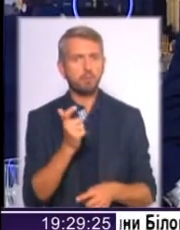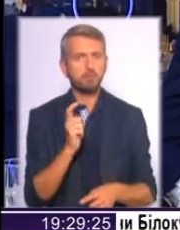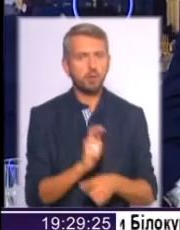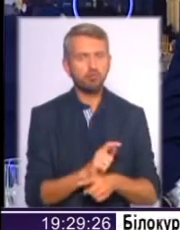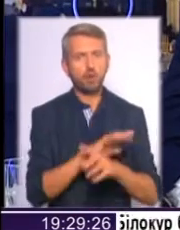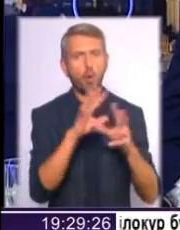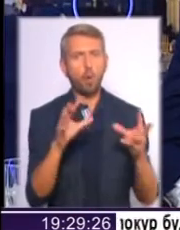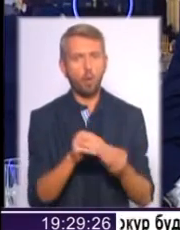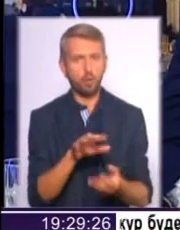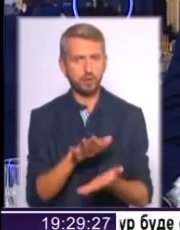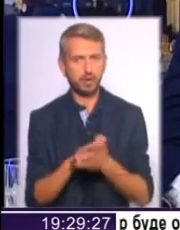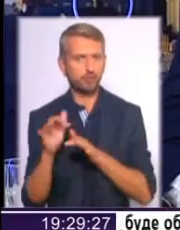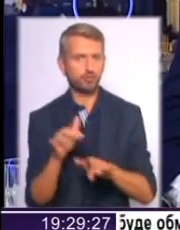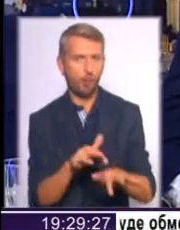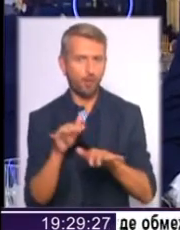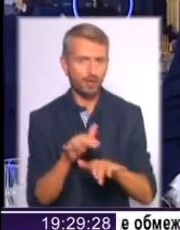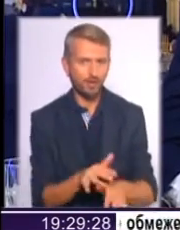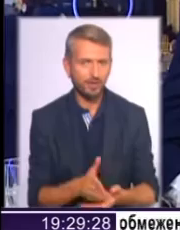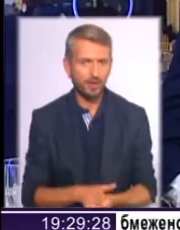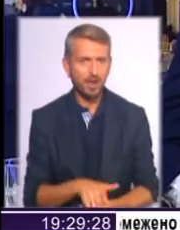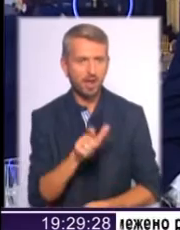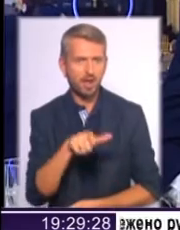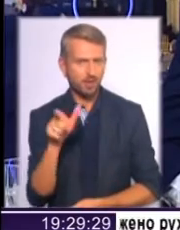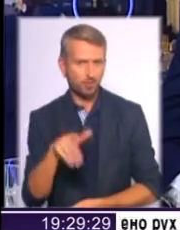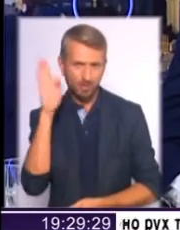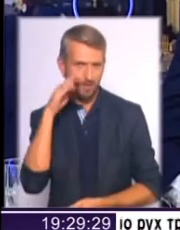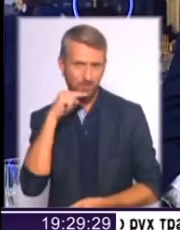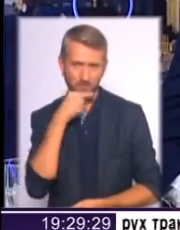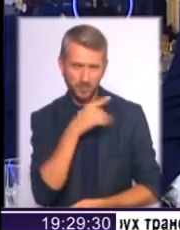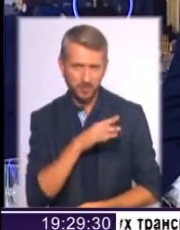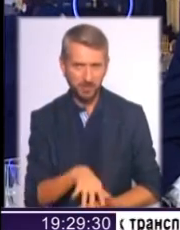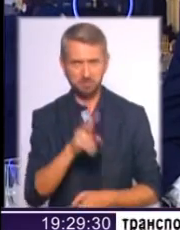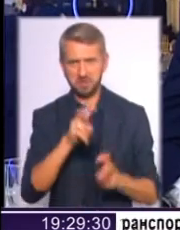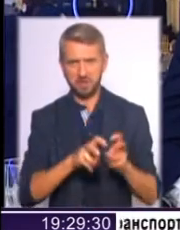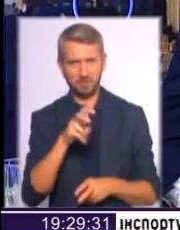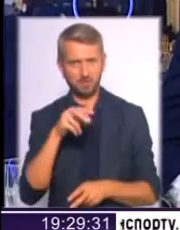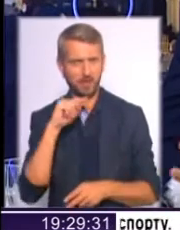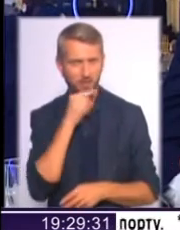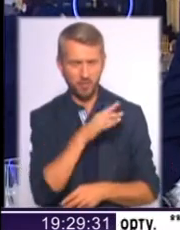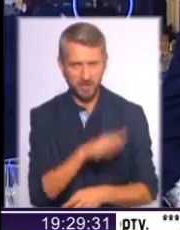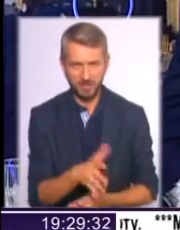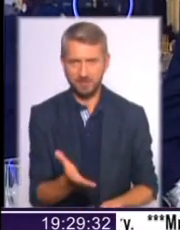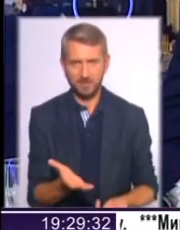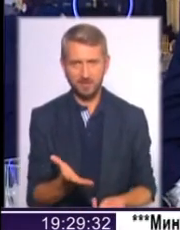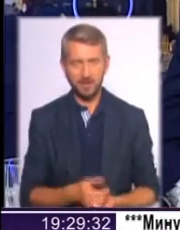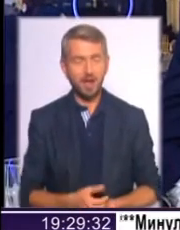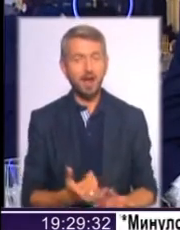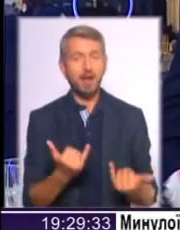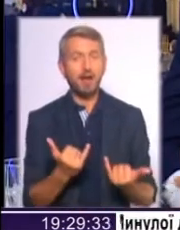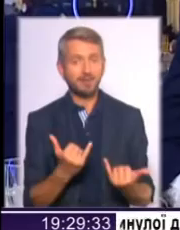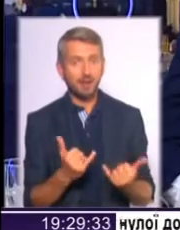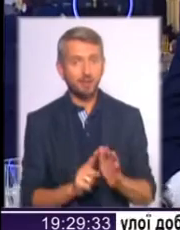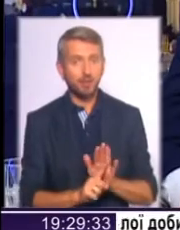обсяг стоків. От люди не економили фактично, підприємства не економили. Зараз, от, починаючи